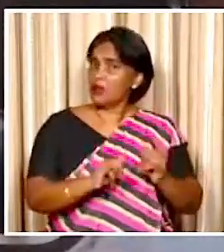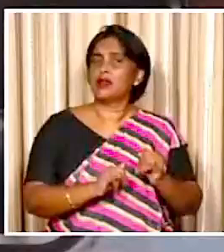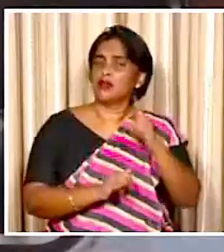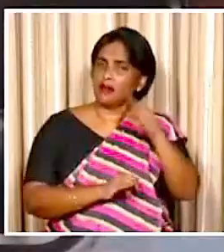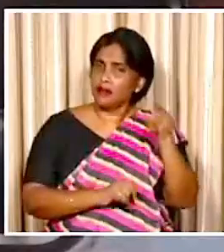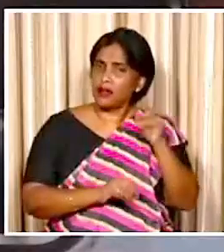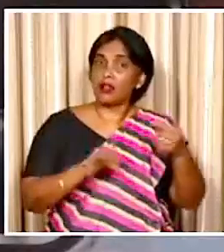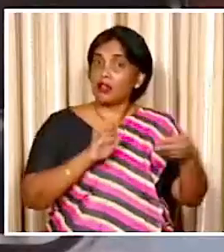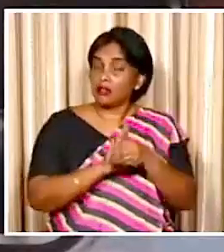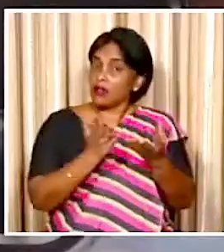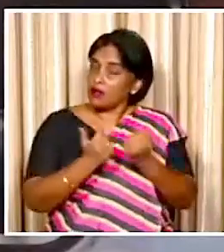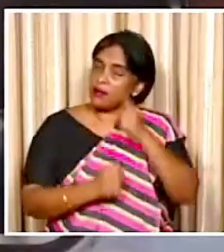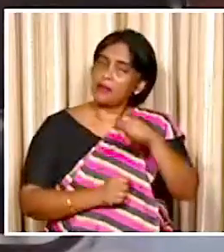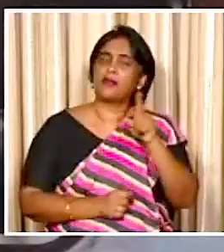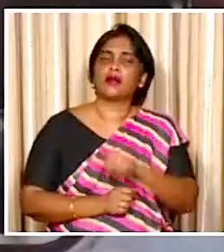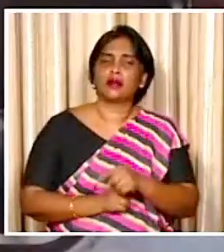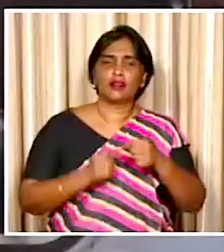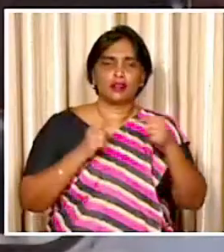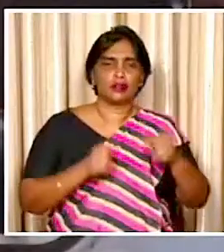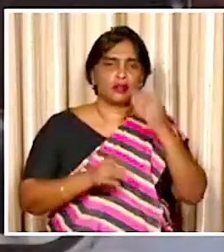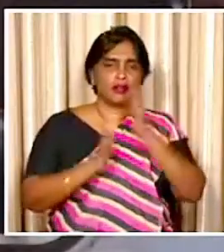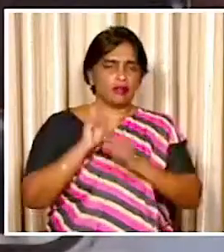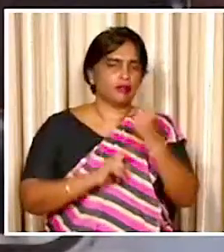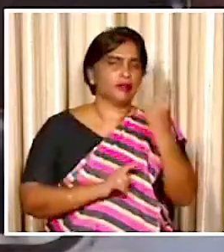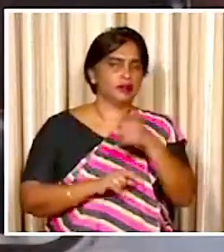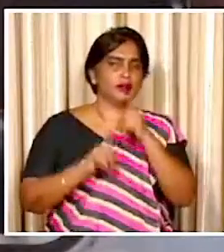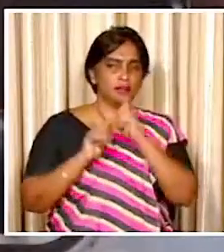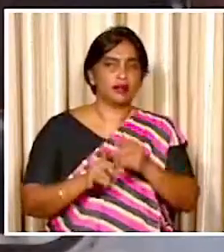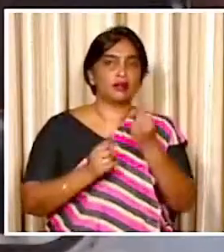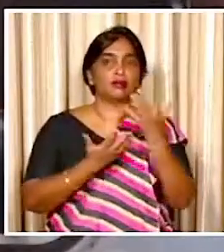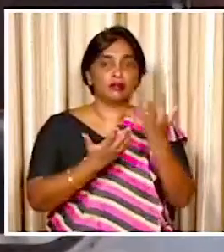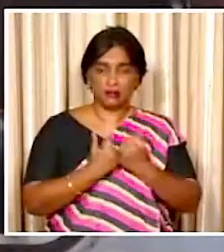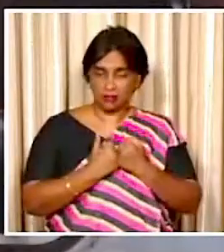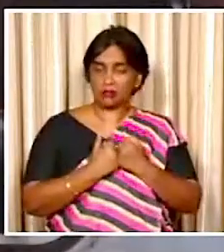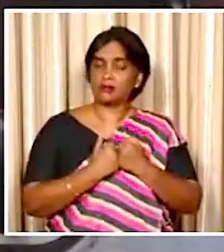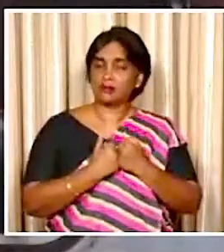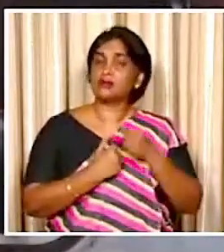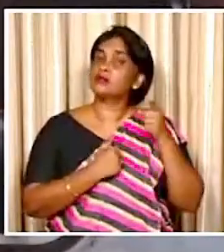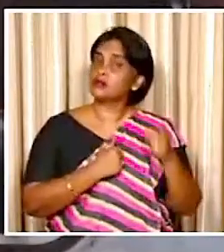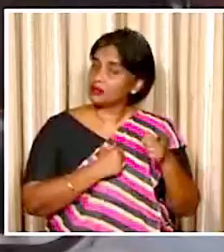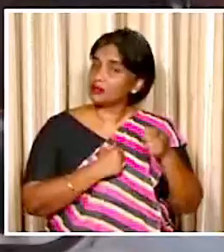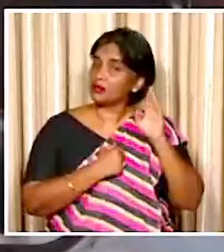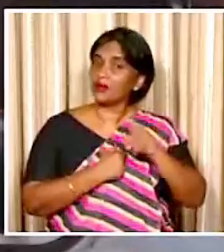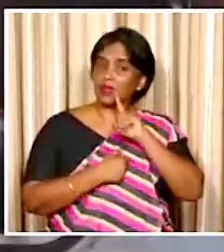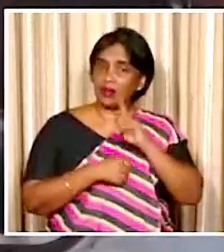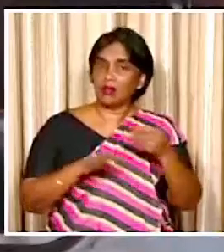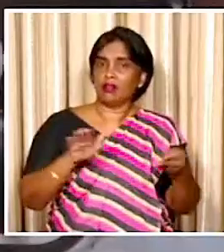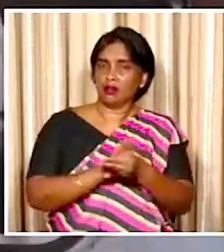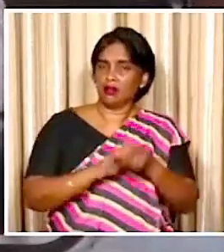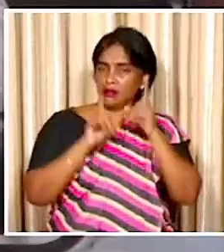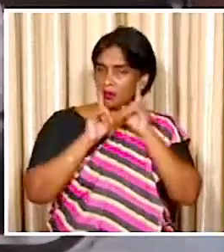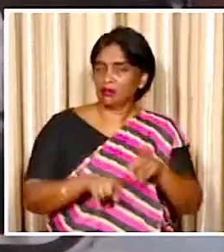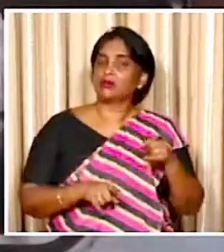අල්ලස් ගන්න එකත් වැරදි. විපක්ෂයේ මන්ත්‍රීවරු කීප දෙනෙක් ඒ ප්‍රතිපාදන ගත්තා නම් ඒක තුමාම කියනවනේ මේක අල්ලස් ලබා දීමක්